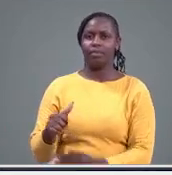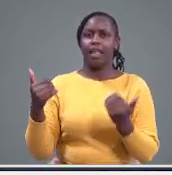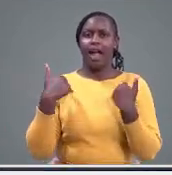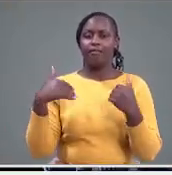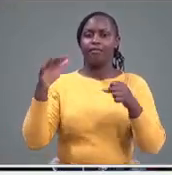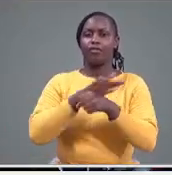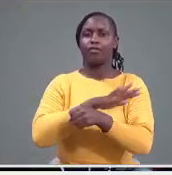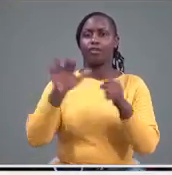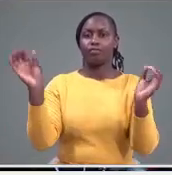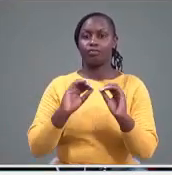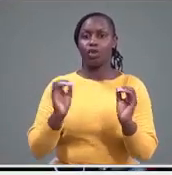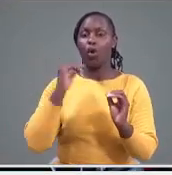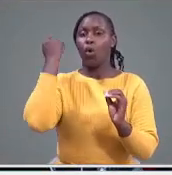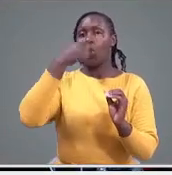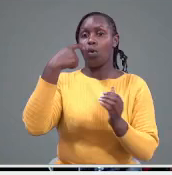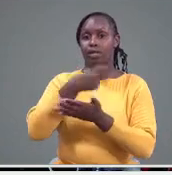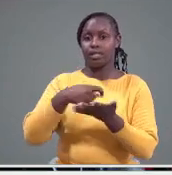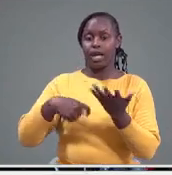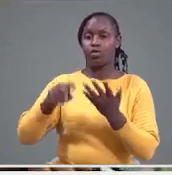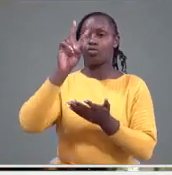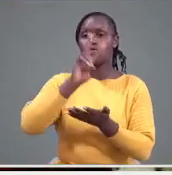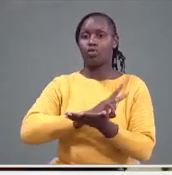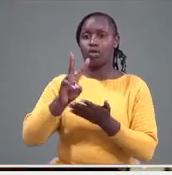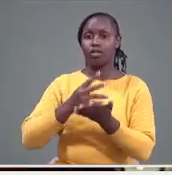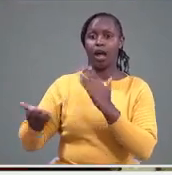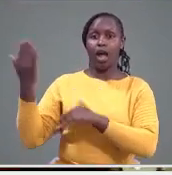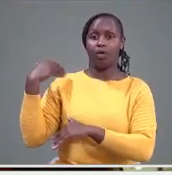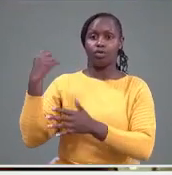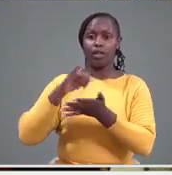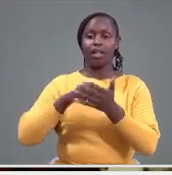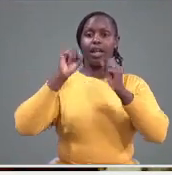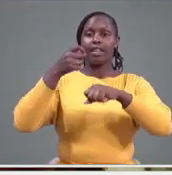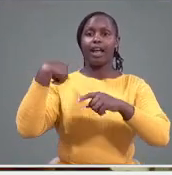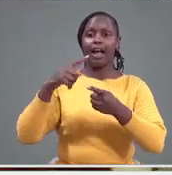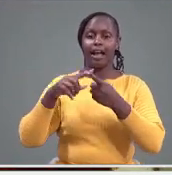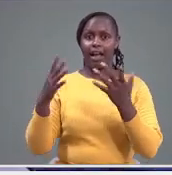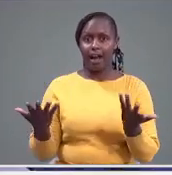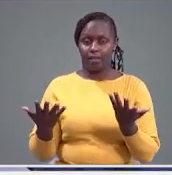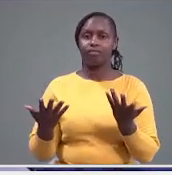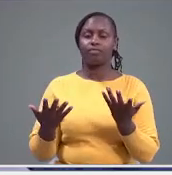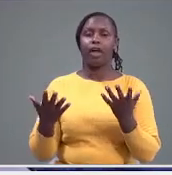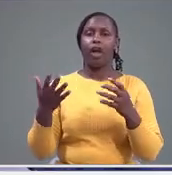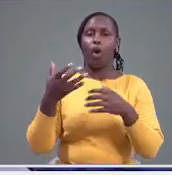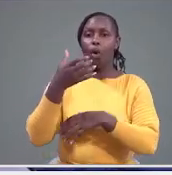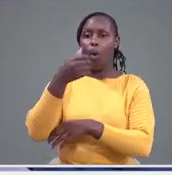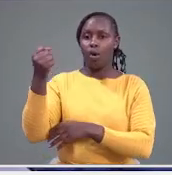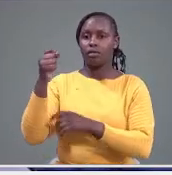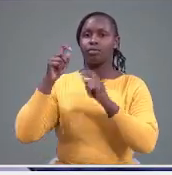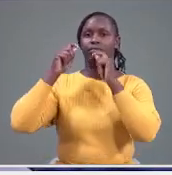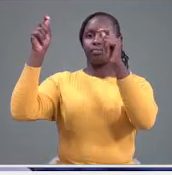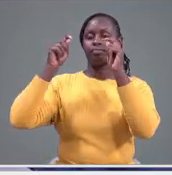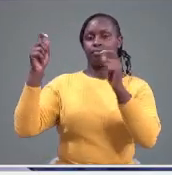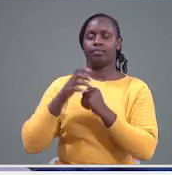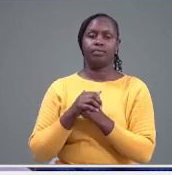kazini waliotia saini wiki mbili zilizopita ili wasitishe mgomo wao wa kitaifa. Yet to